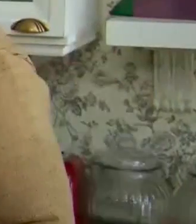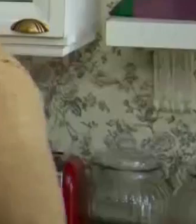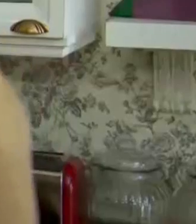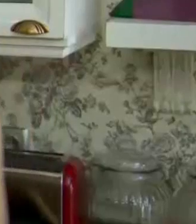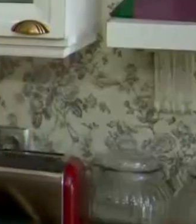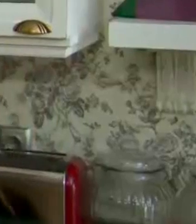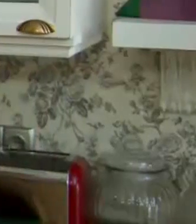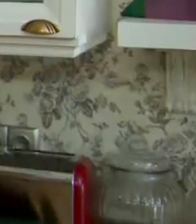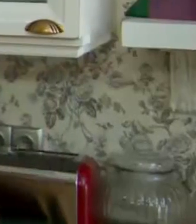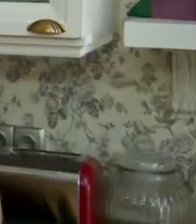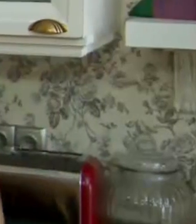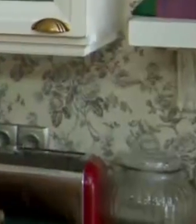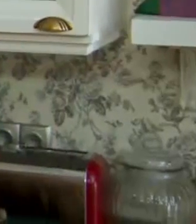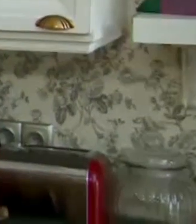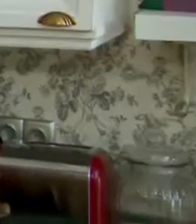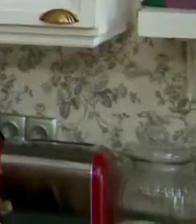E mandırası be.